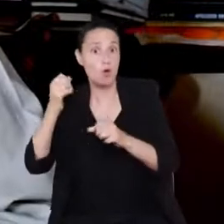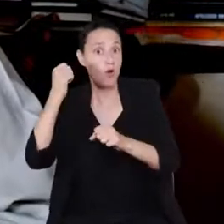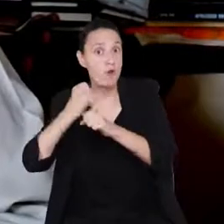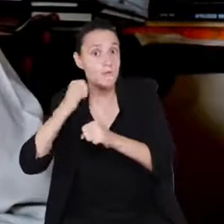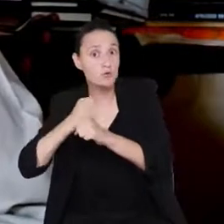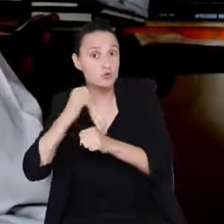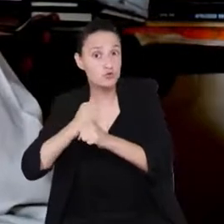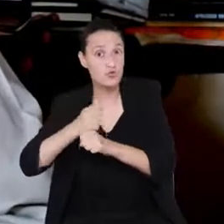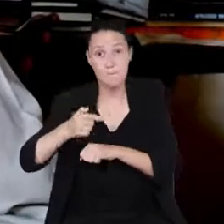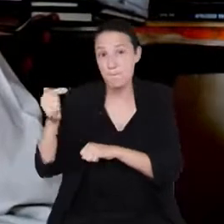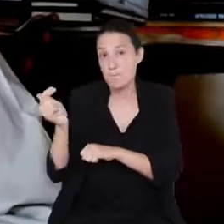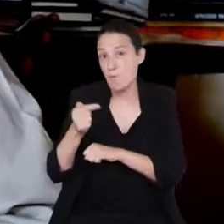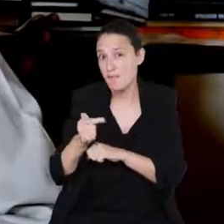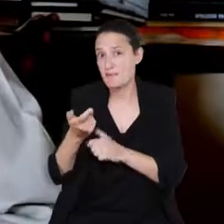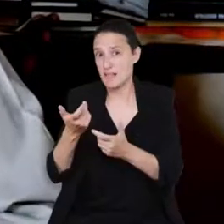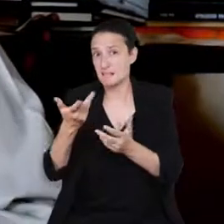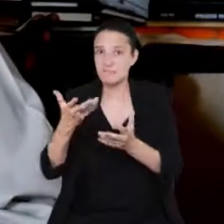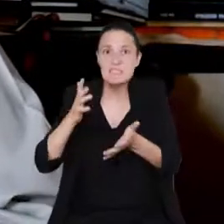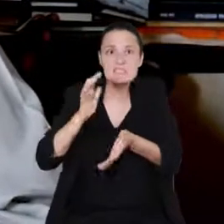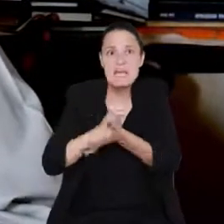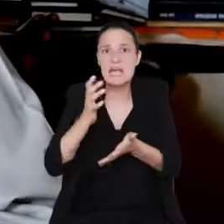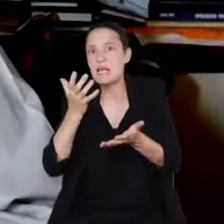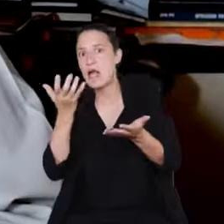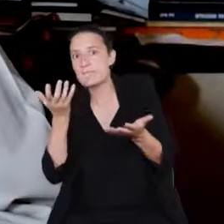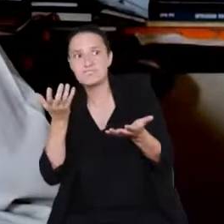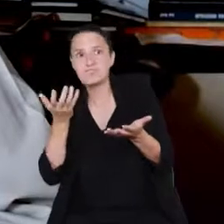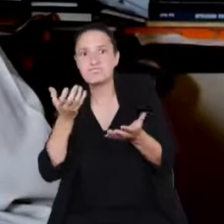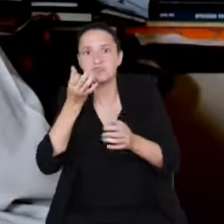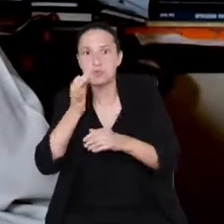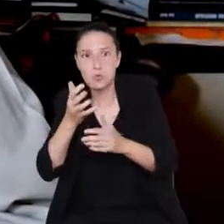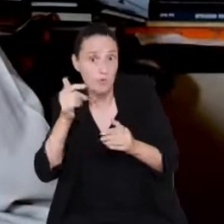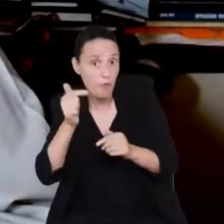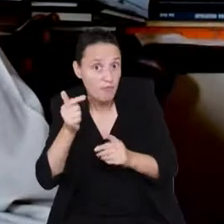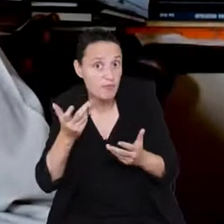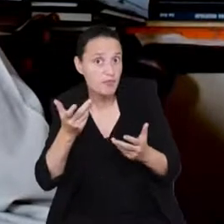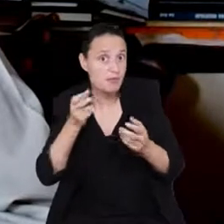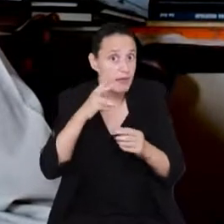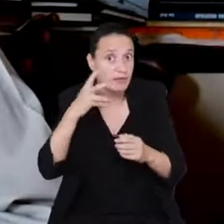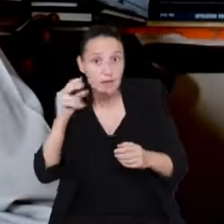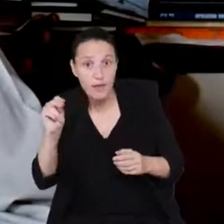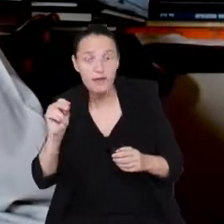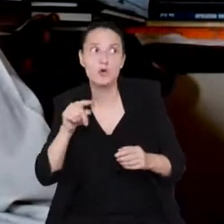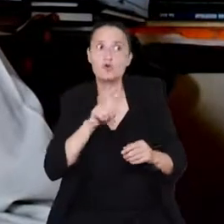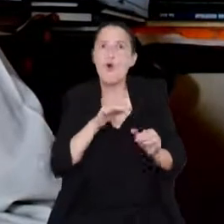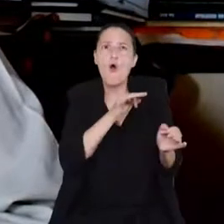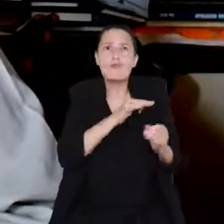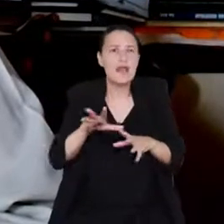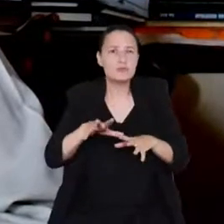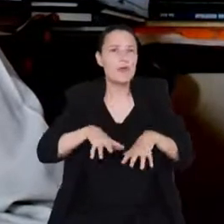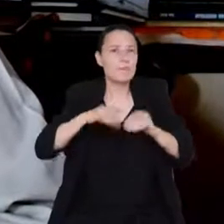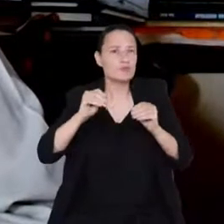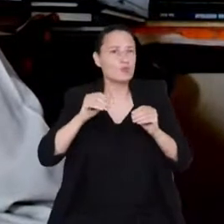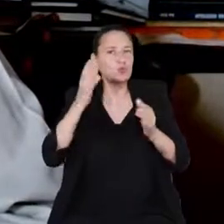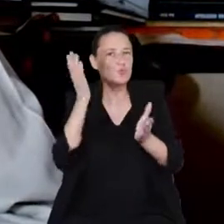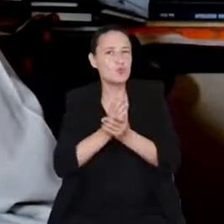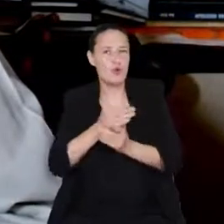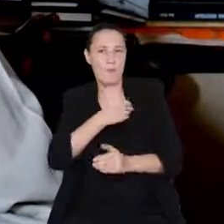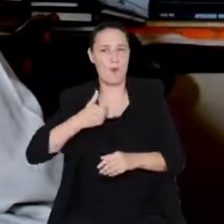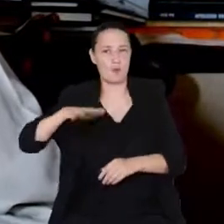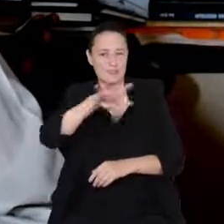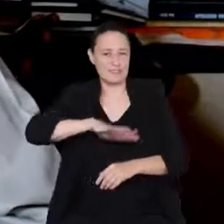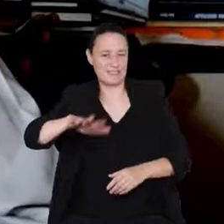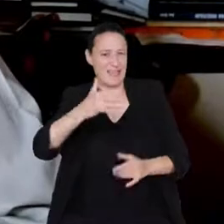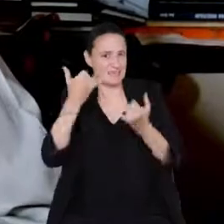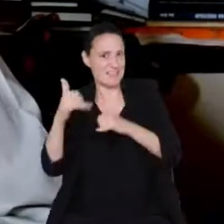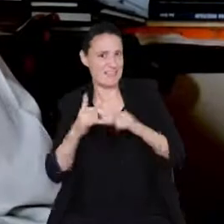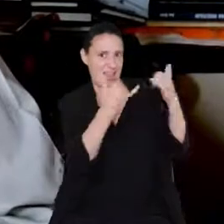robotniczy powinien mieć jakieś szczególne cechy. I już na progu mamy, że tak powiem, rozbieżność, która będzie towarzyszyła